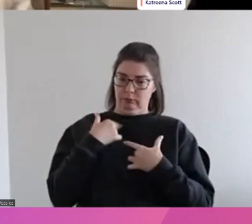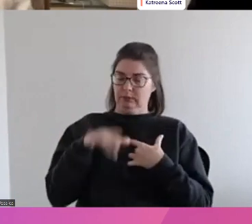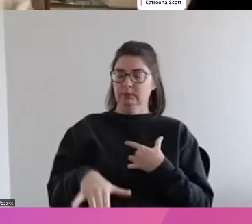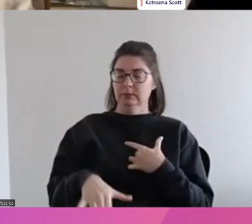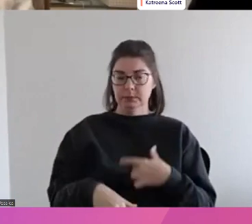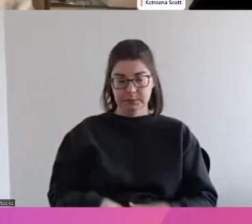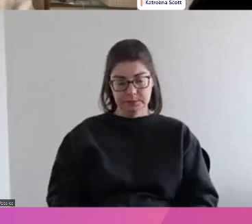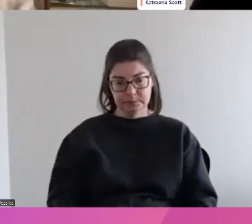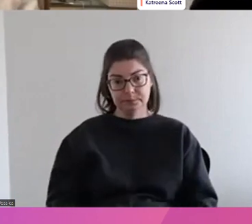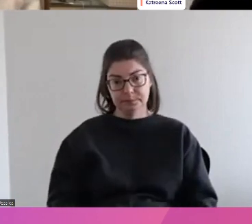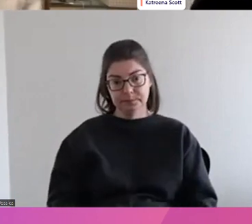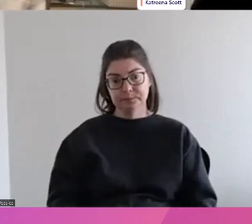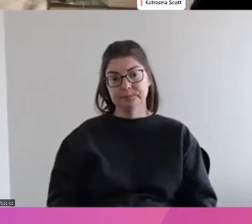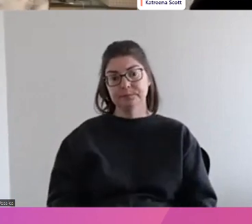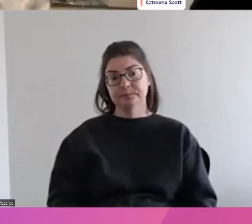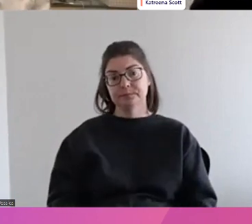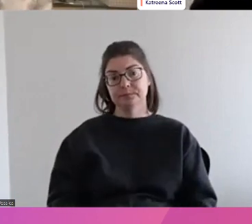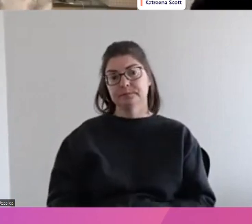sujets.